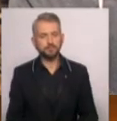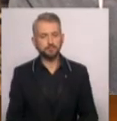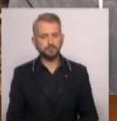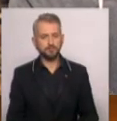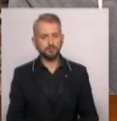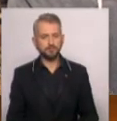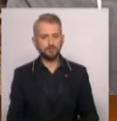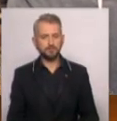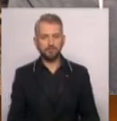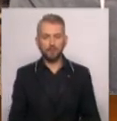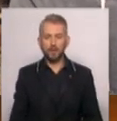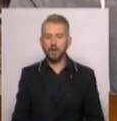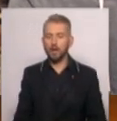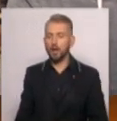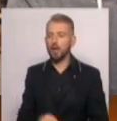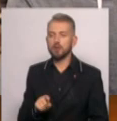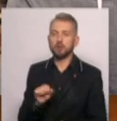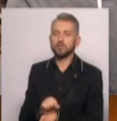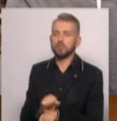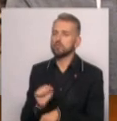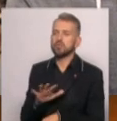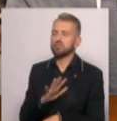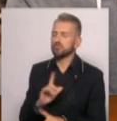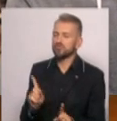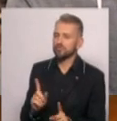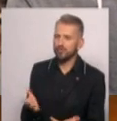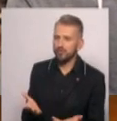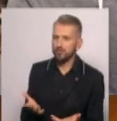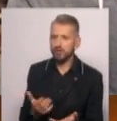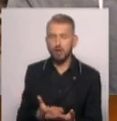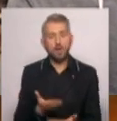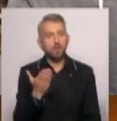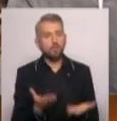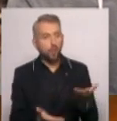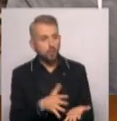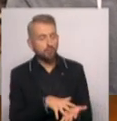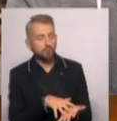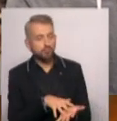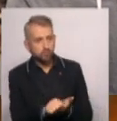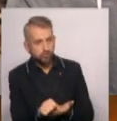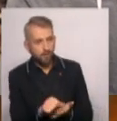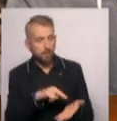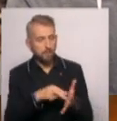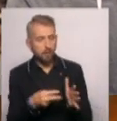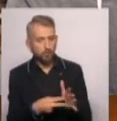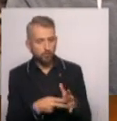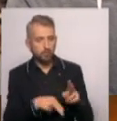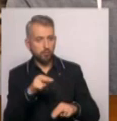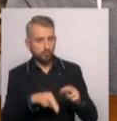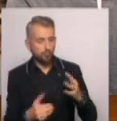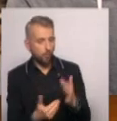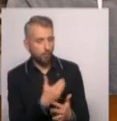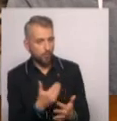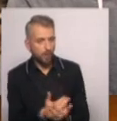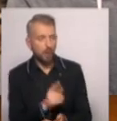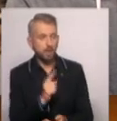орієнтуюсь. І... На якому етапі може бути ця зупинка? Це може вже немає... Ну, можливо, демонтували і планується встановити нову але